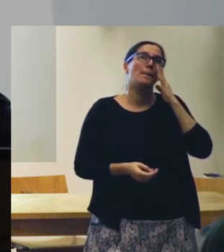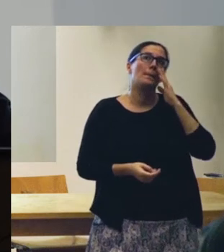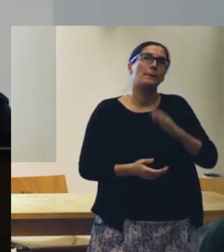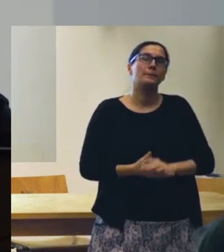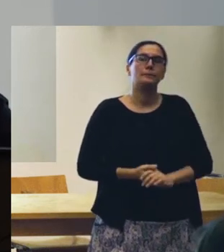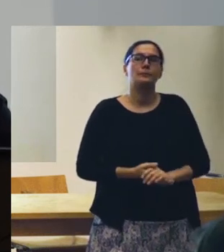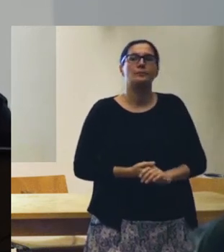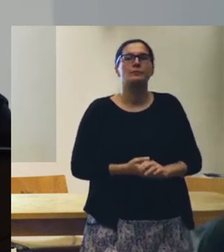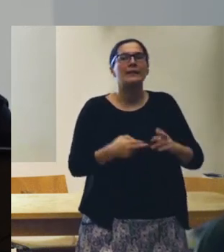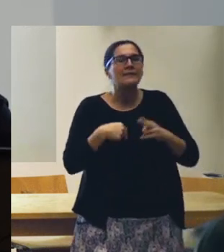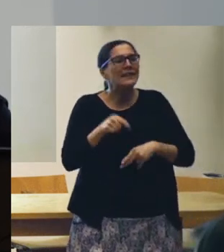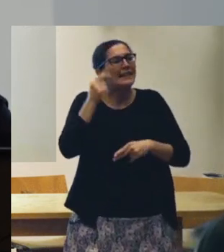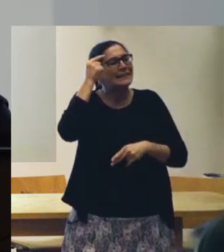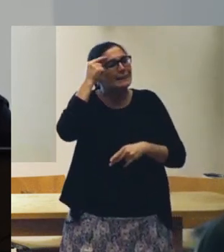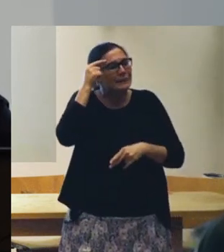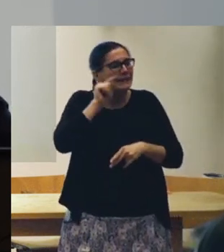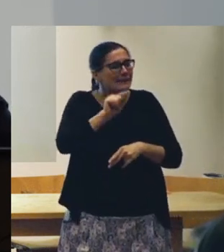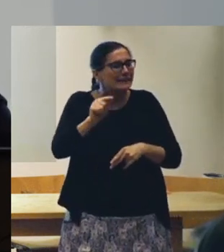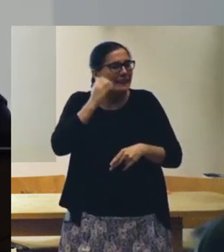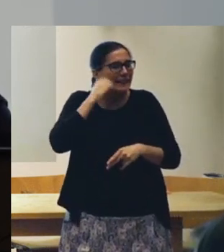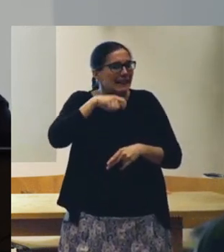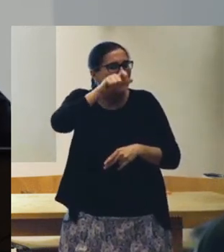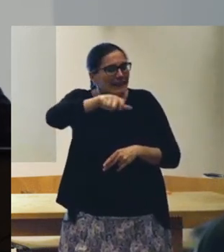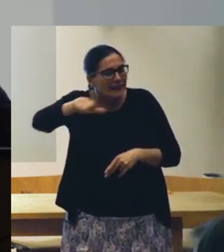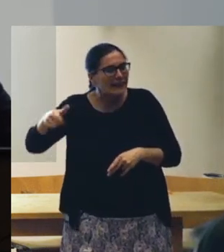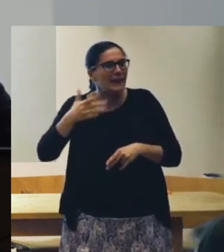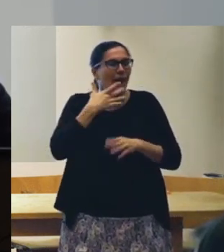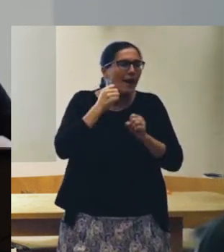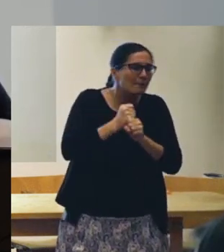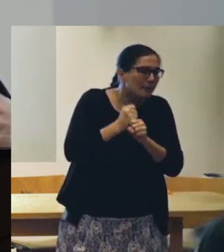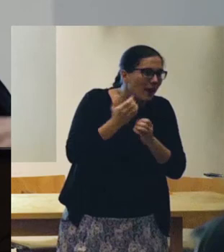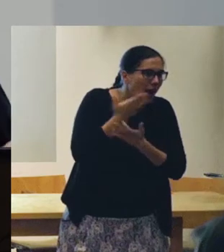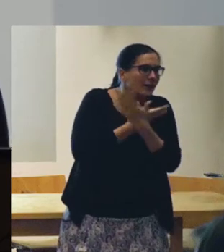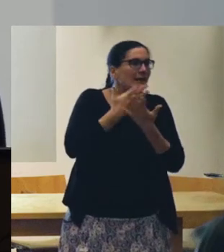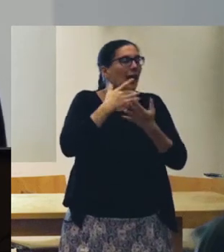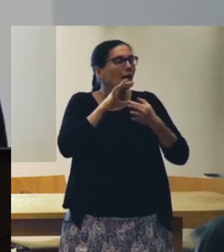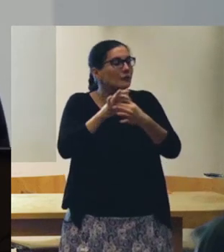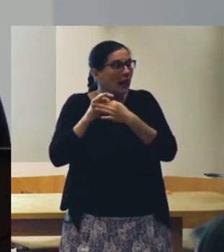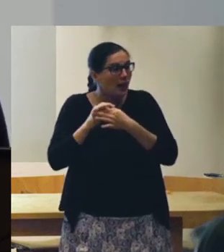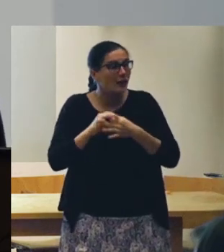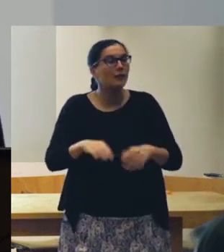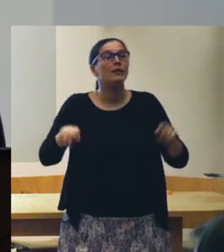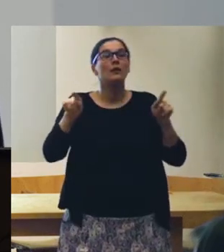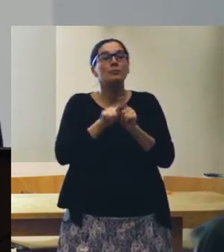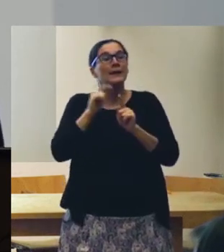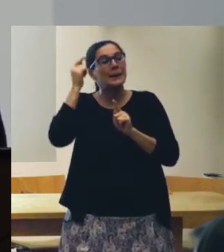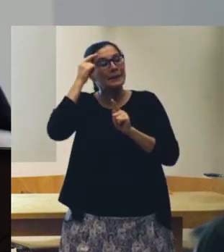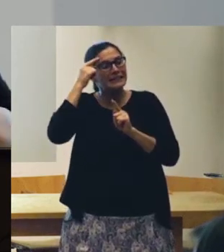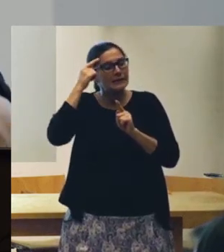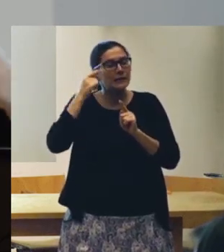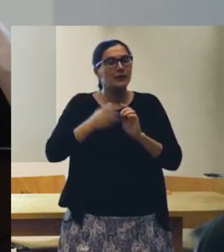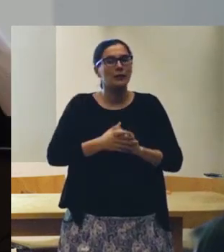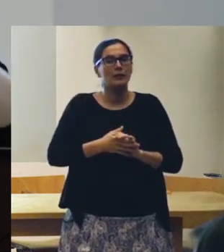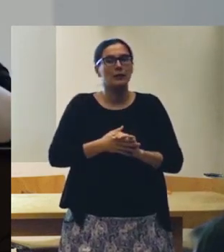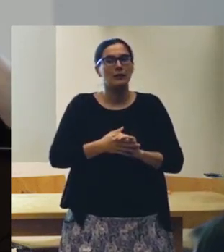jakoby je pozorná vůči tomu, co se děje v ní, a zároveň je pozorná vůči tomu, co se děje uvnitř, a